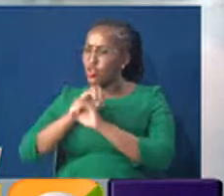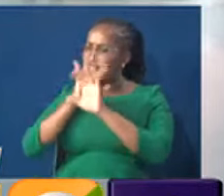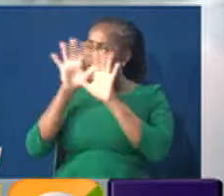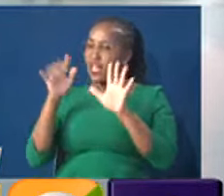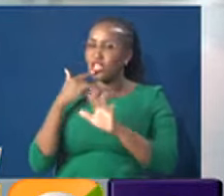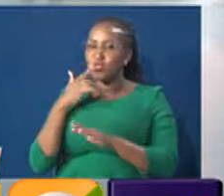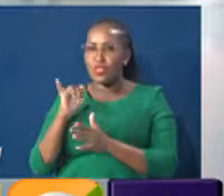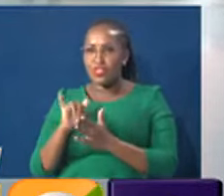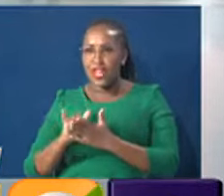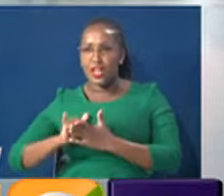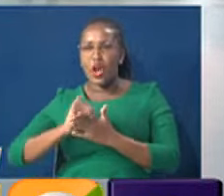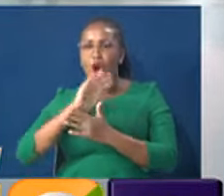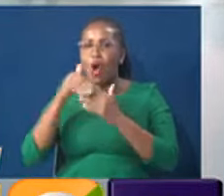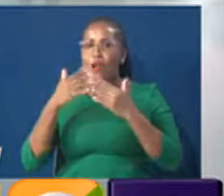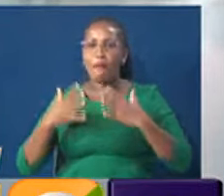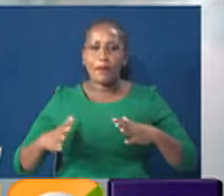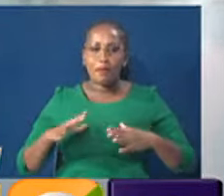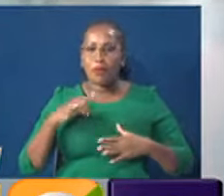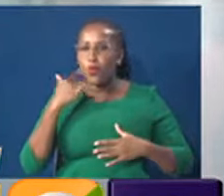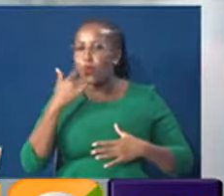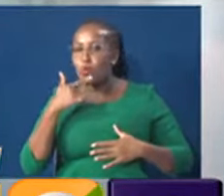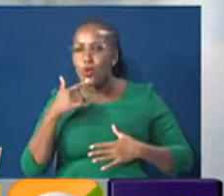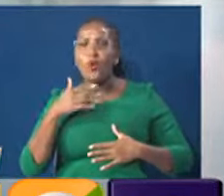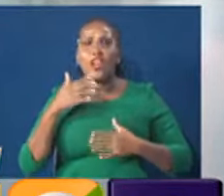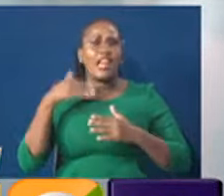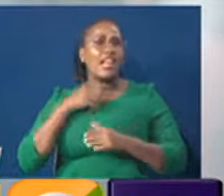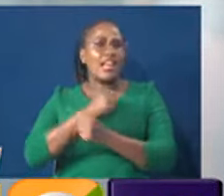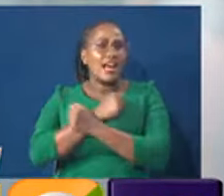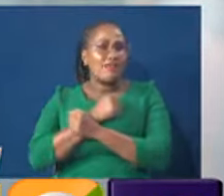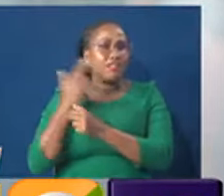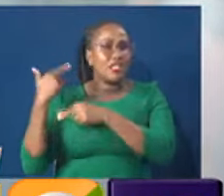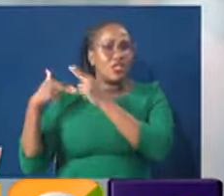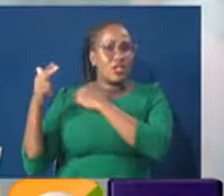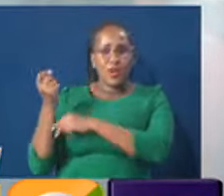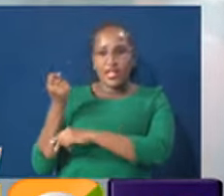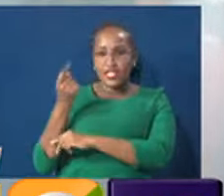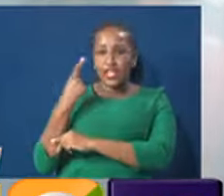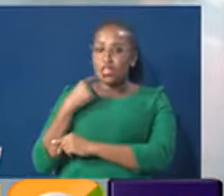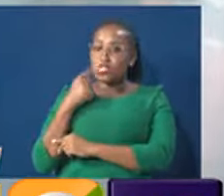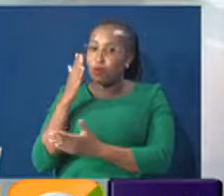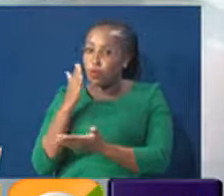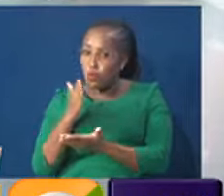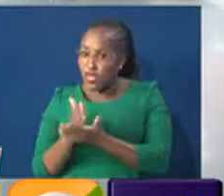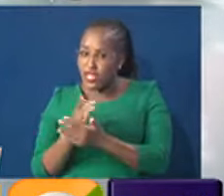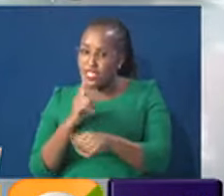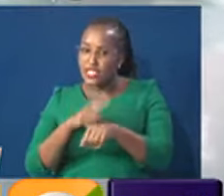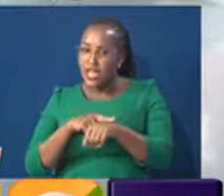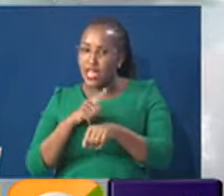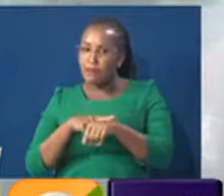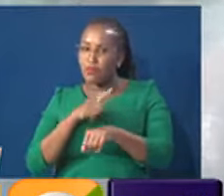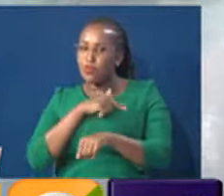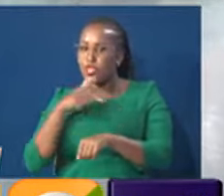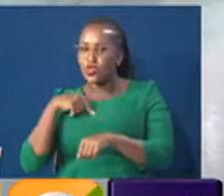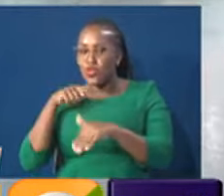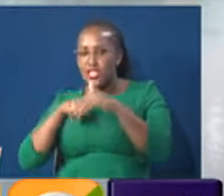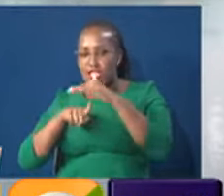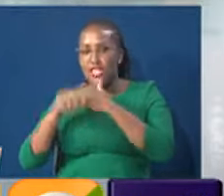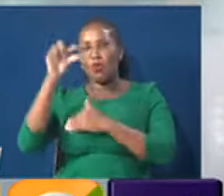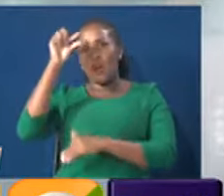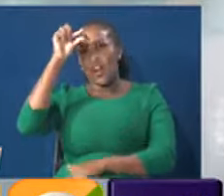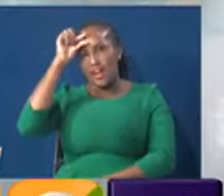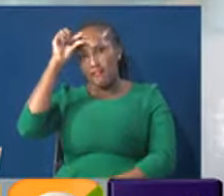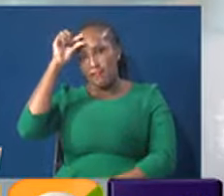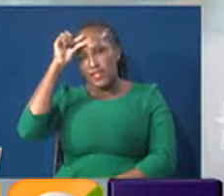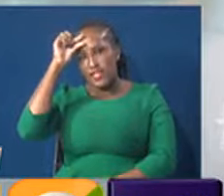ndio wale watu wadadisi wa kihistoria pia waweze. Kusema kweli Nimrod, wakati sisi tulichukua serikali